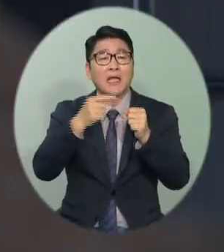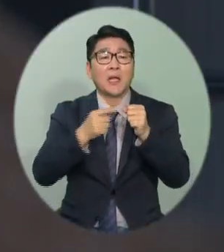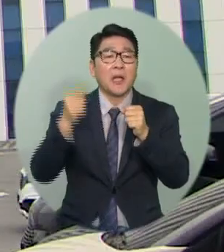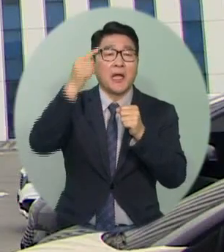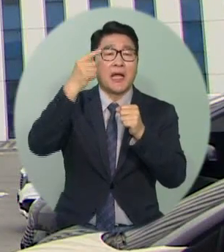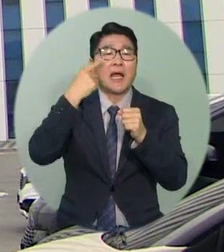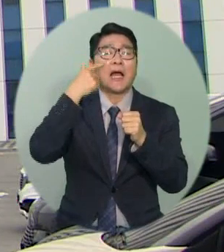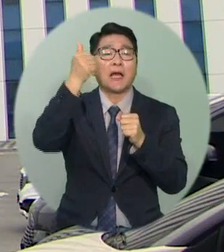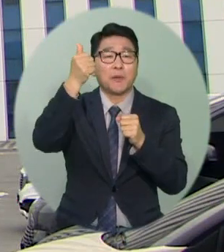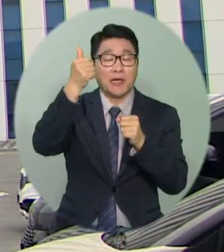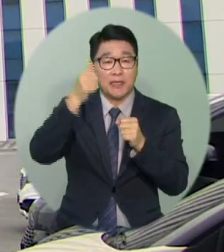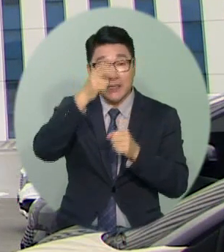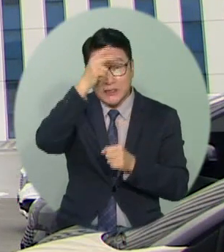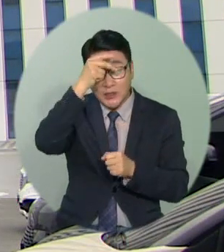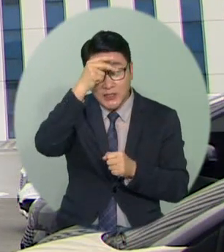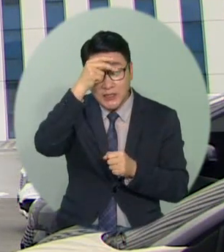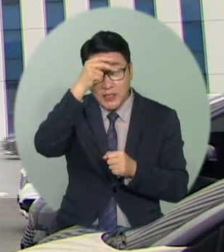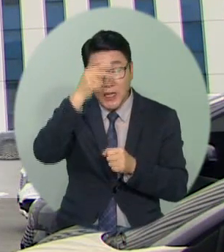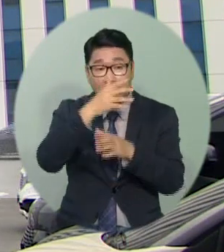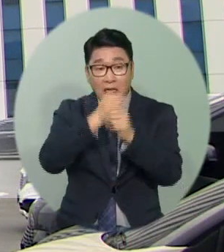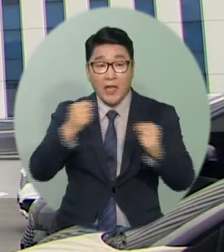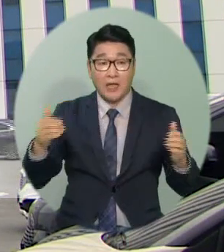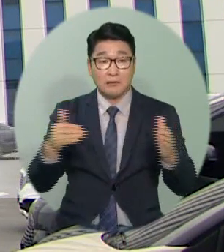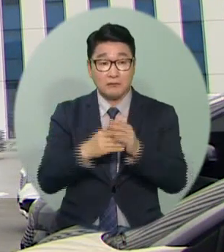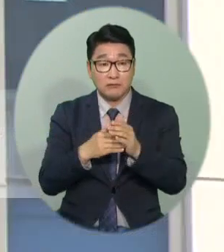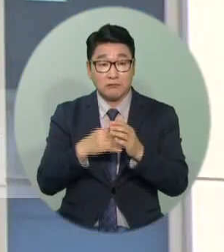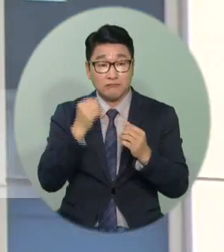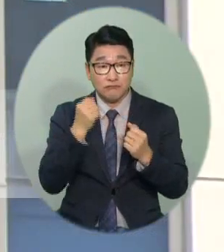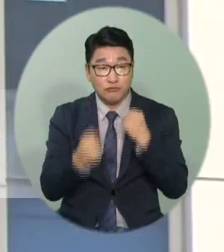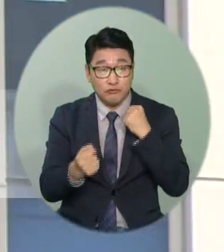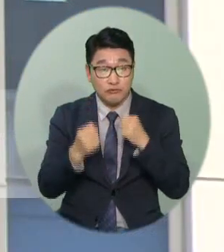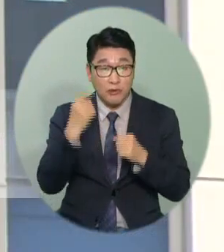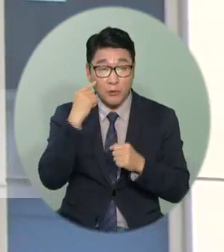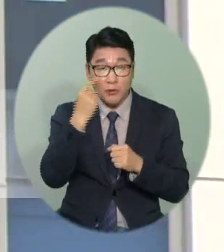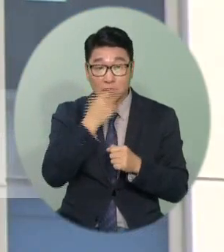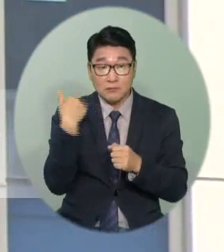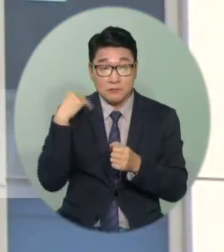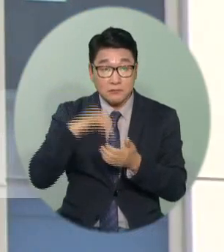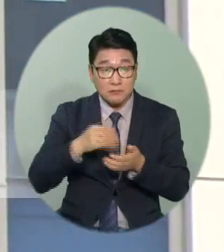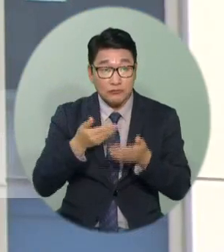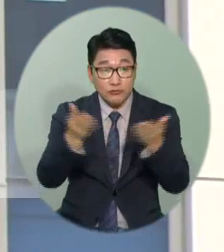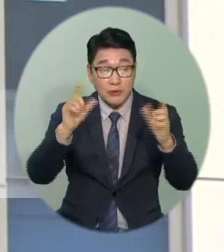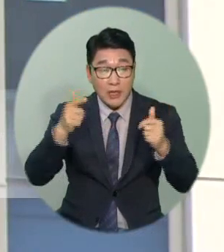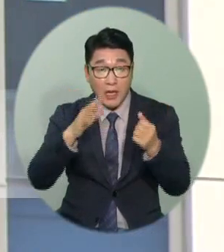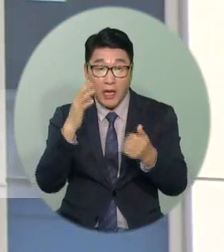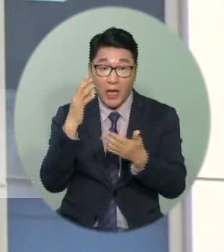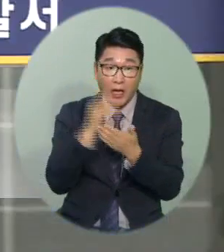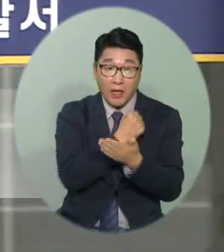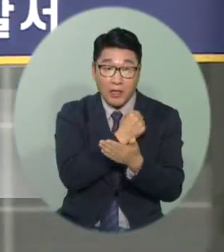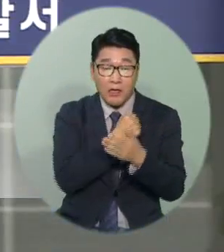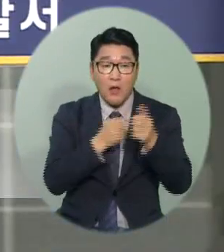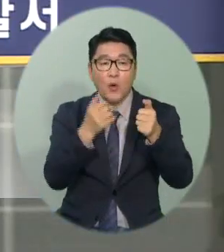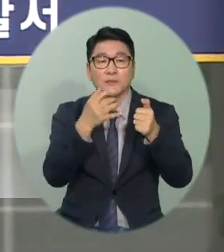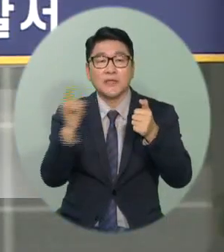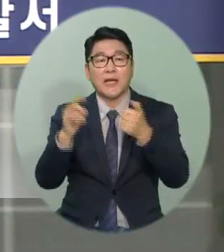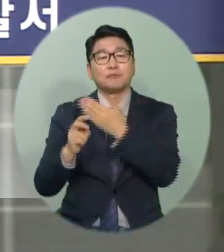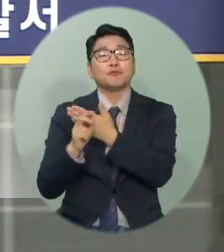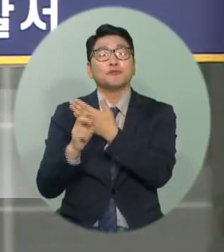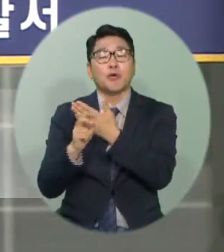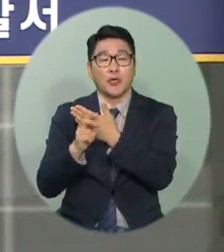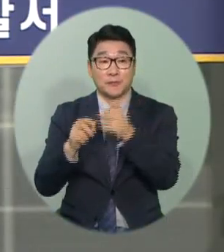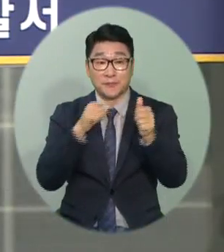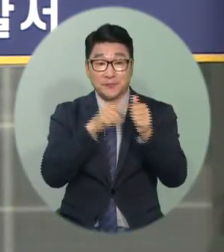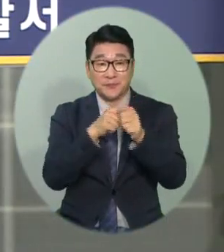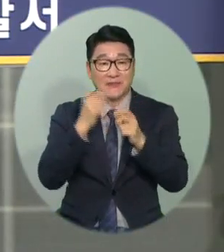아버지입니다 경찰은 계약 기관이 만료됐음에도 불구하고 전세보증금을 반환하지 않고 치한 50대 무등록 임대 사업자를